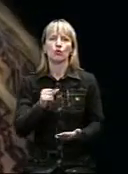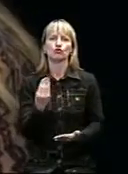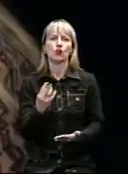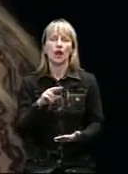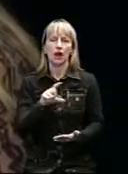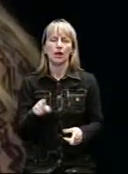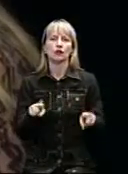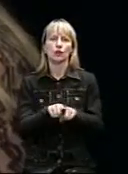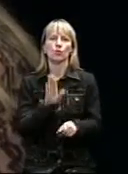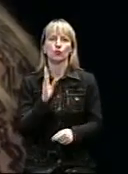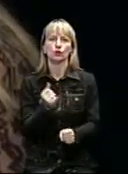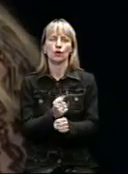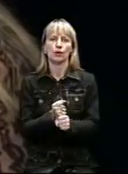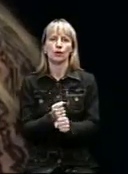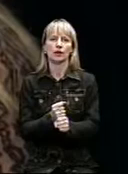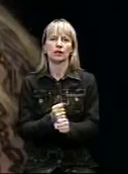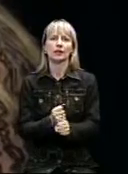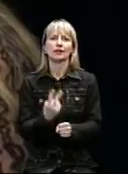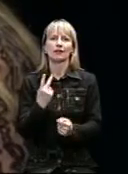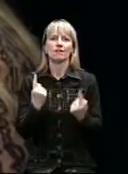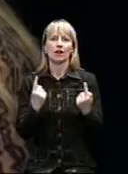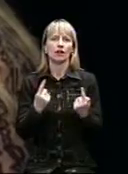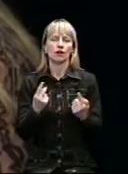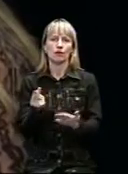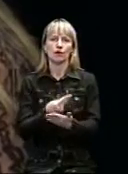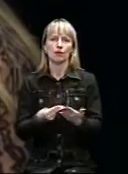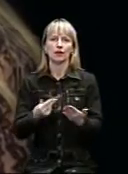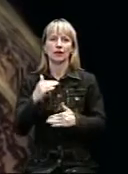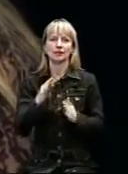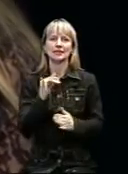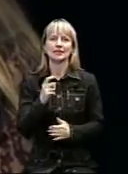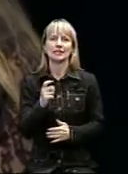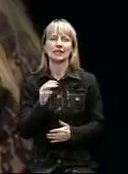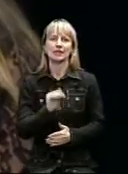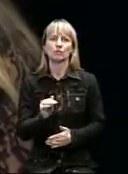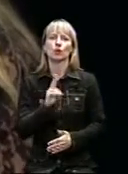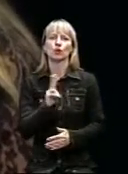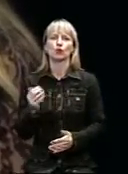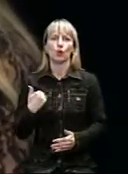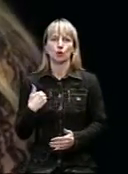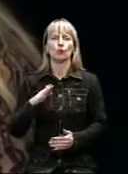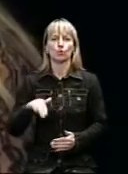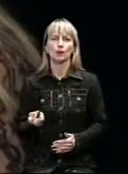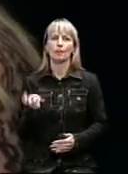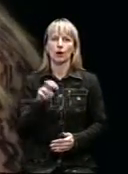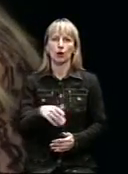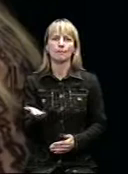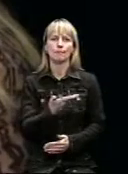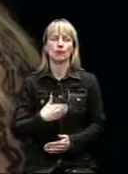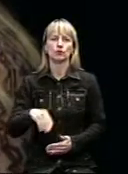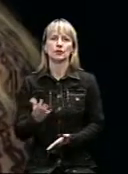також ми будемо робити дві великоформатні картини з дітьми. Хто хоче, нехай приходить. Ми